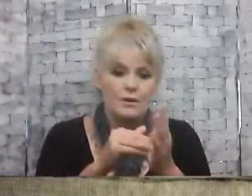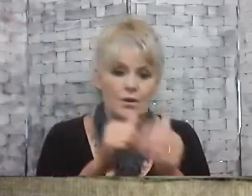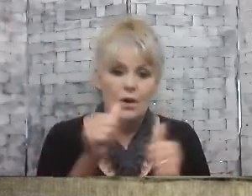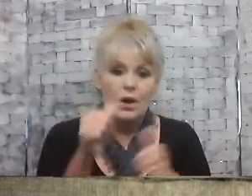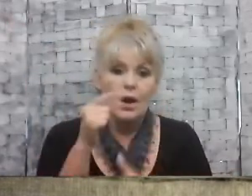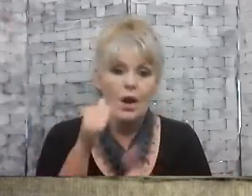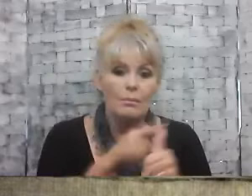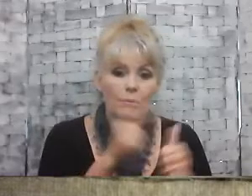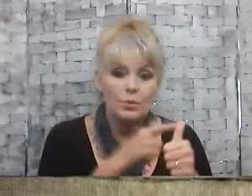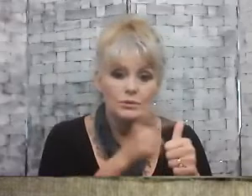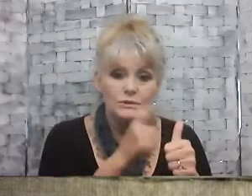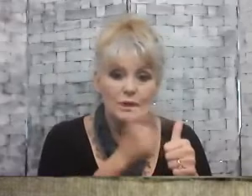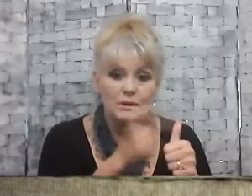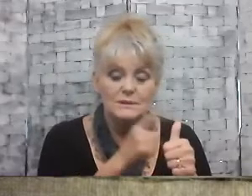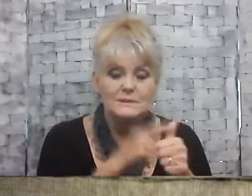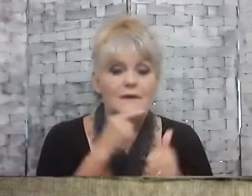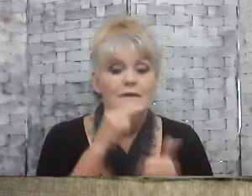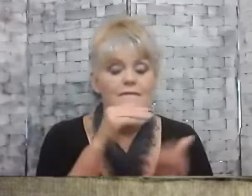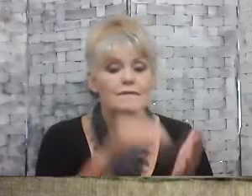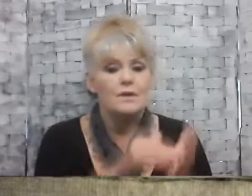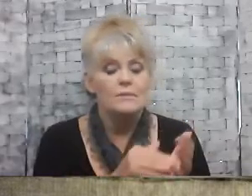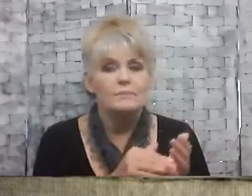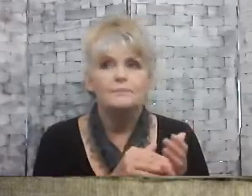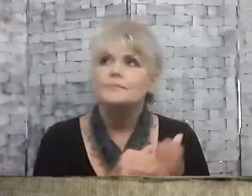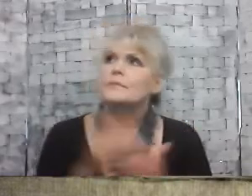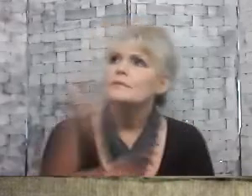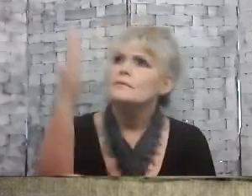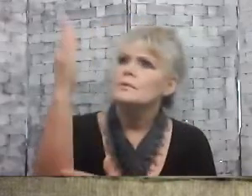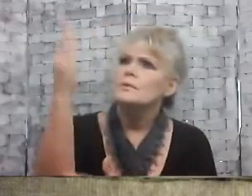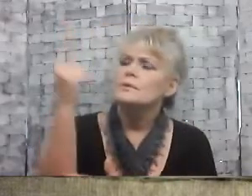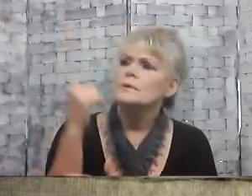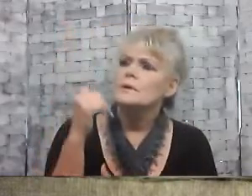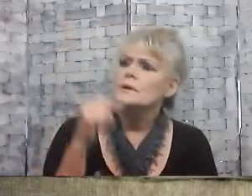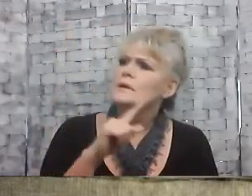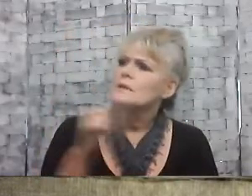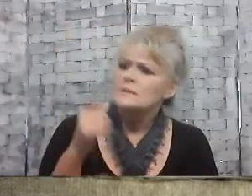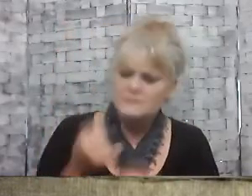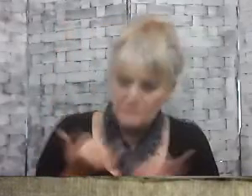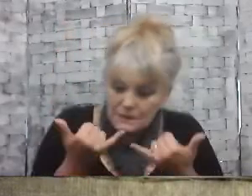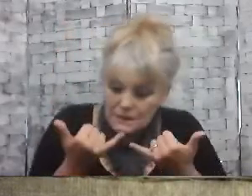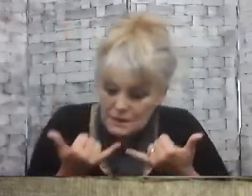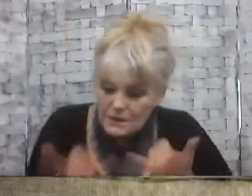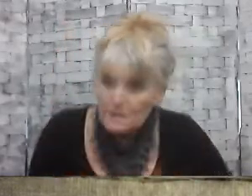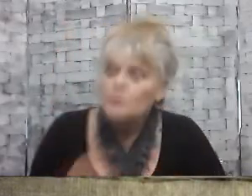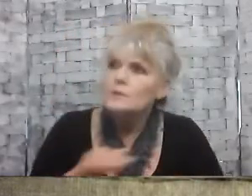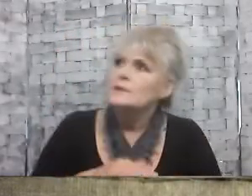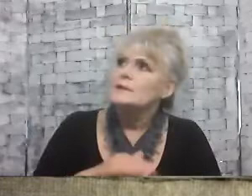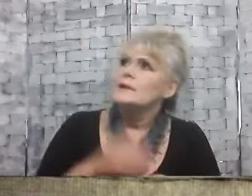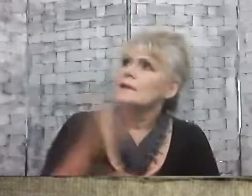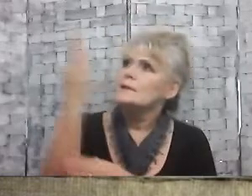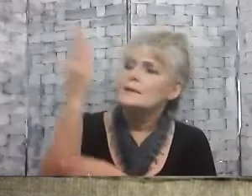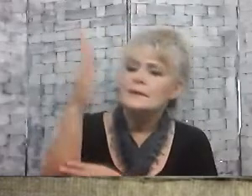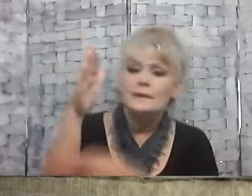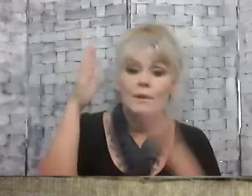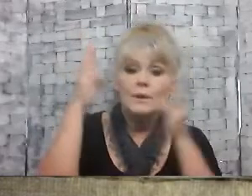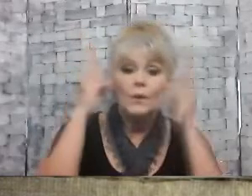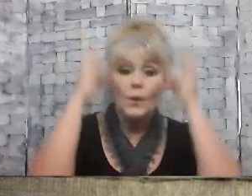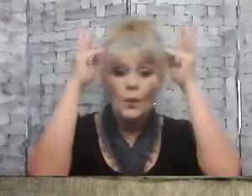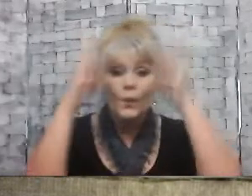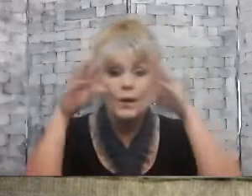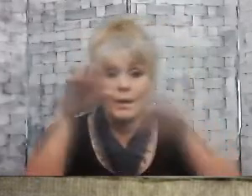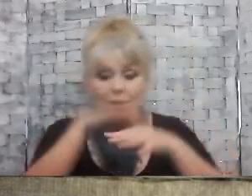nadat Jesus gepraat het oor die koninkryk en gepraat het oor die volk van God, vraag hulle hom, is dit nou die tyd dat u die